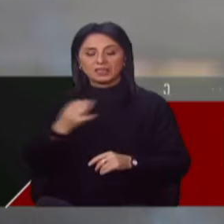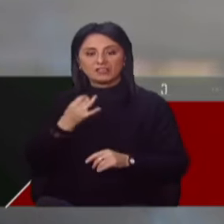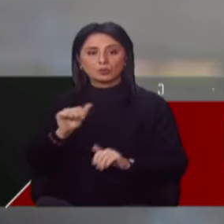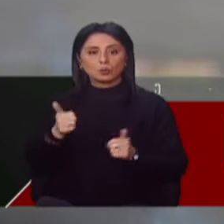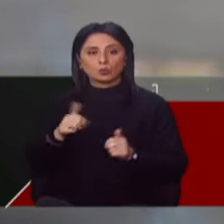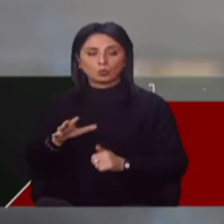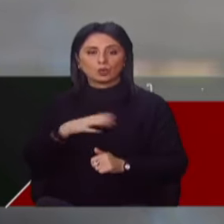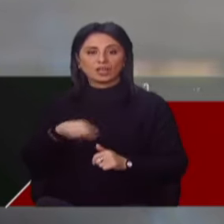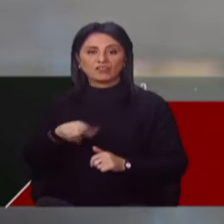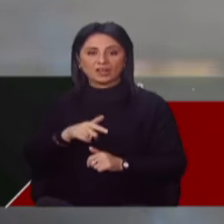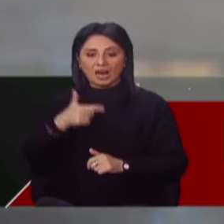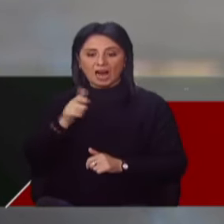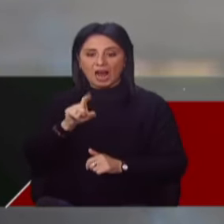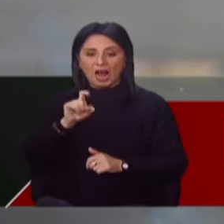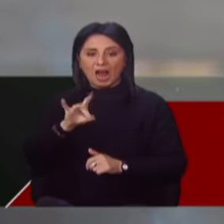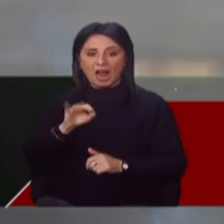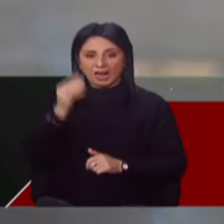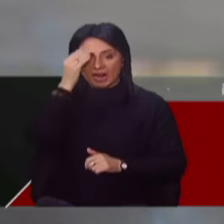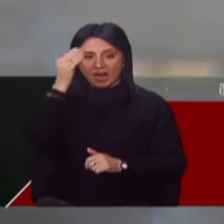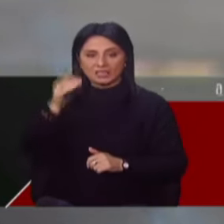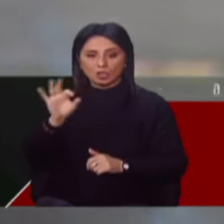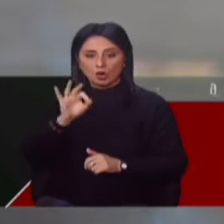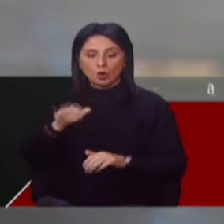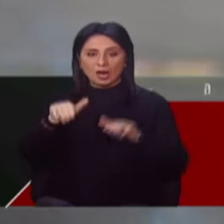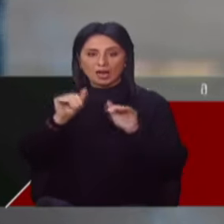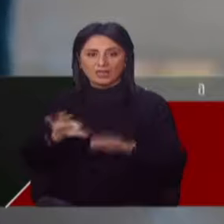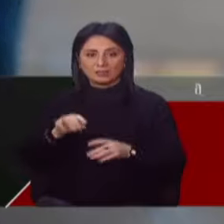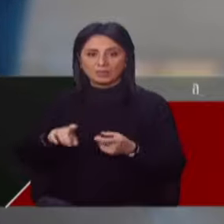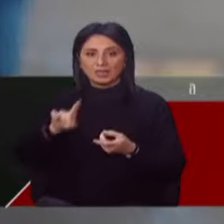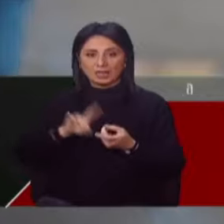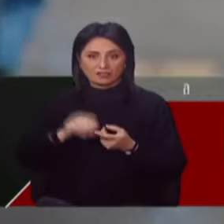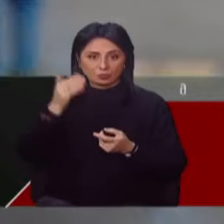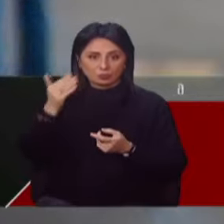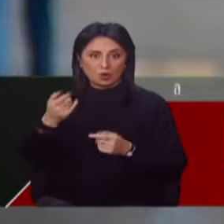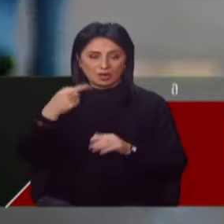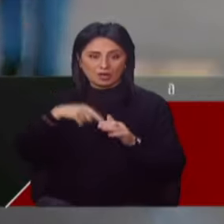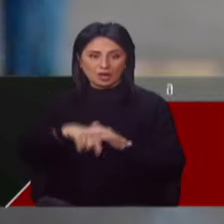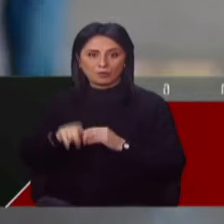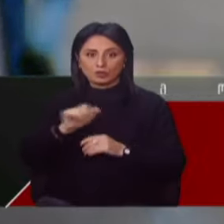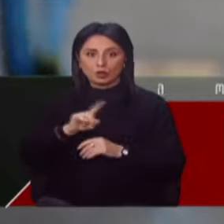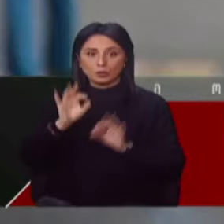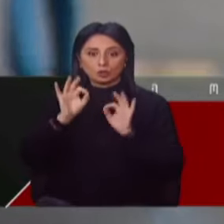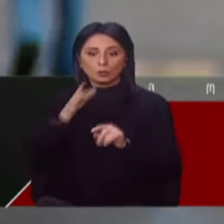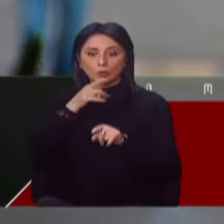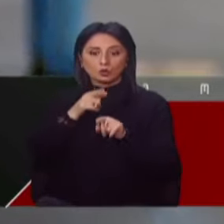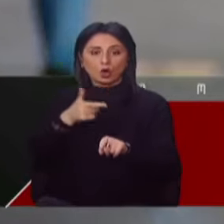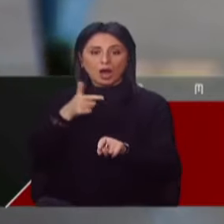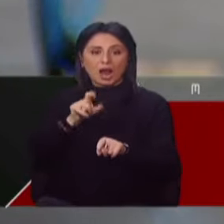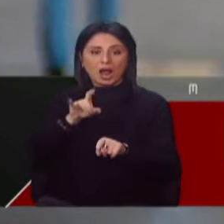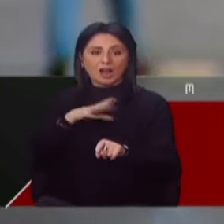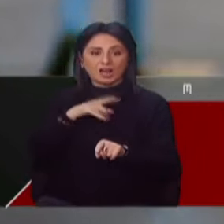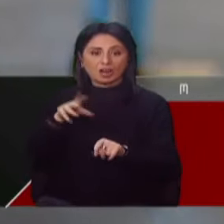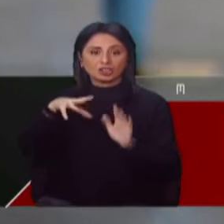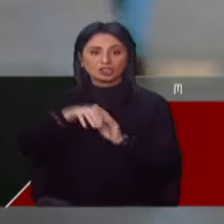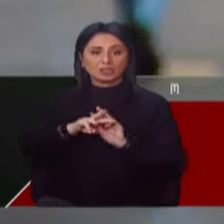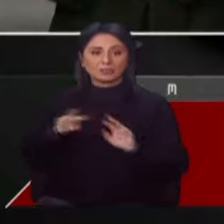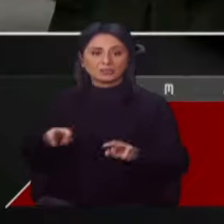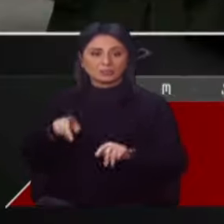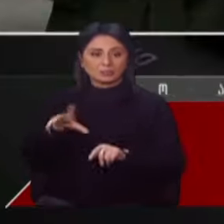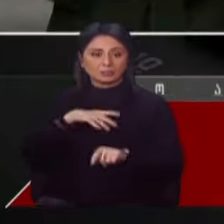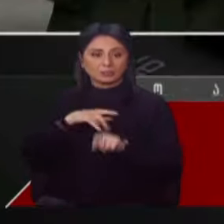როგორი იყო გიორგი გახარიას პოზიცია აღნიშნულ გადაწყვეტილებასთან დაკავშირებით. იქიდან გამომდინარე, რომ სწორედ ამ დროს გიორგი გახარია იყო შინაგან საქმეთა მინისტრი